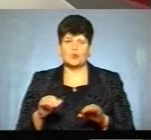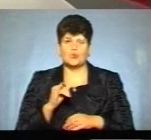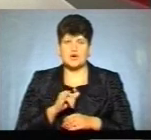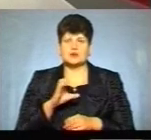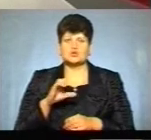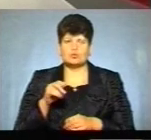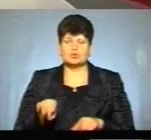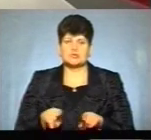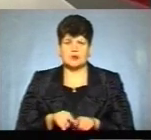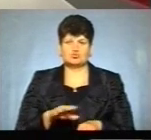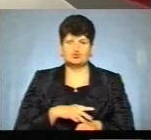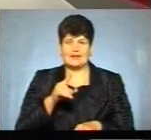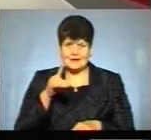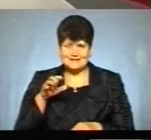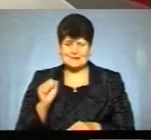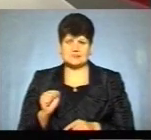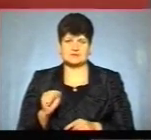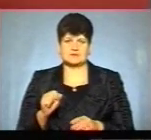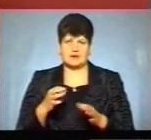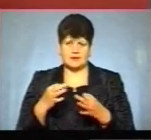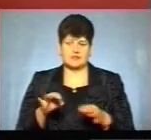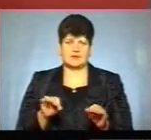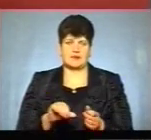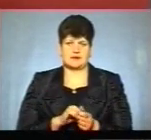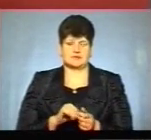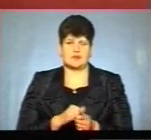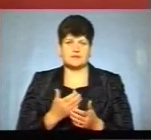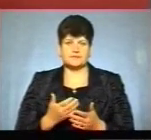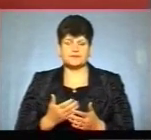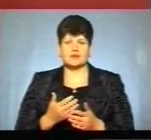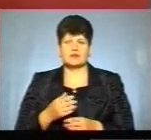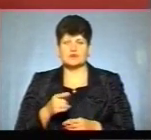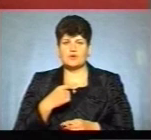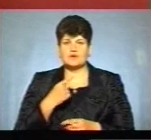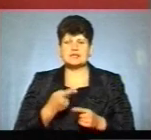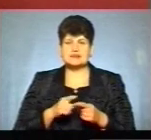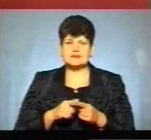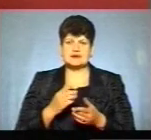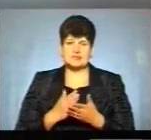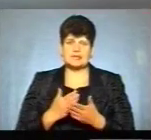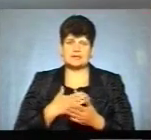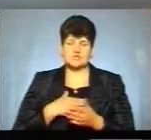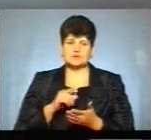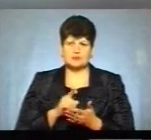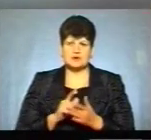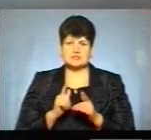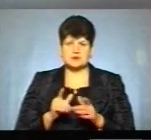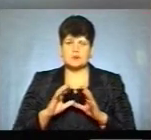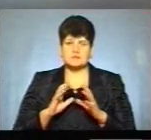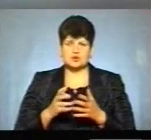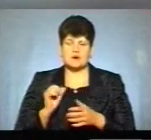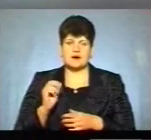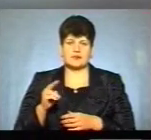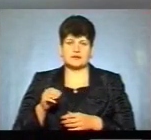була за легалізацію. І зацитую, як вона говорить, це насправді є певним нашим зобов'язанням згідно міжнародних